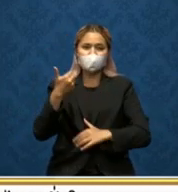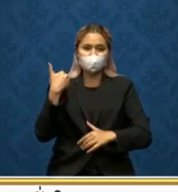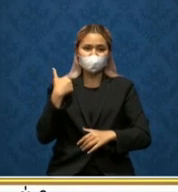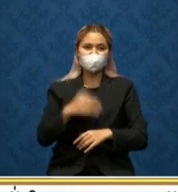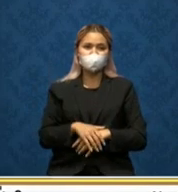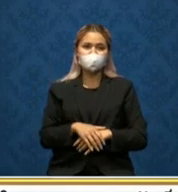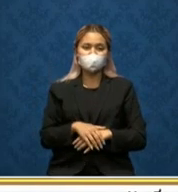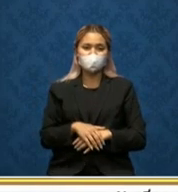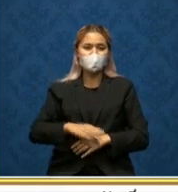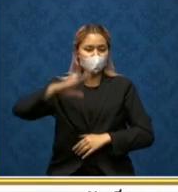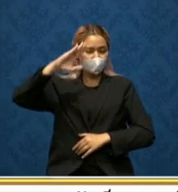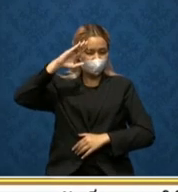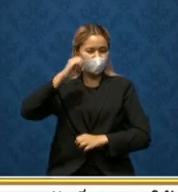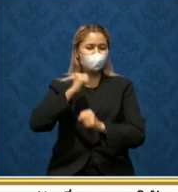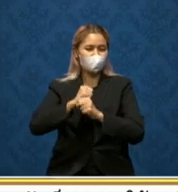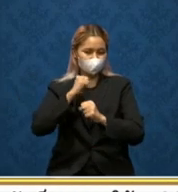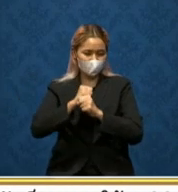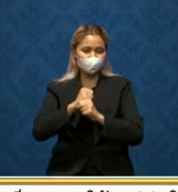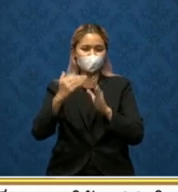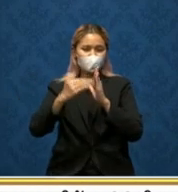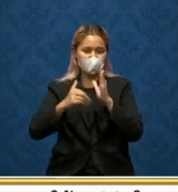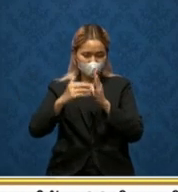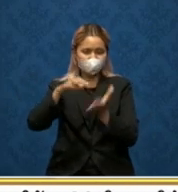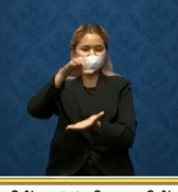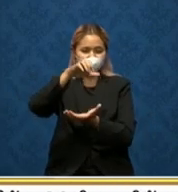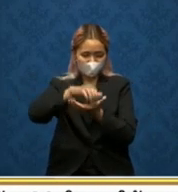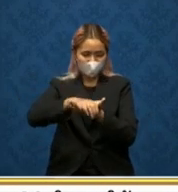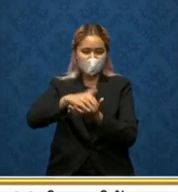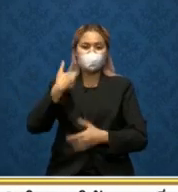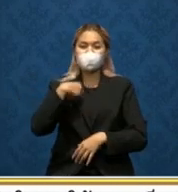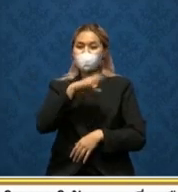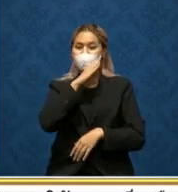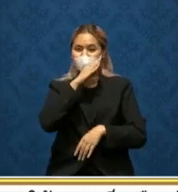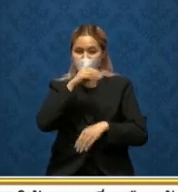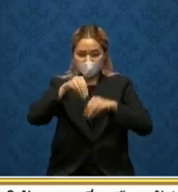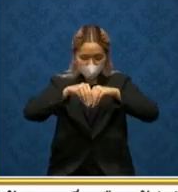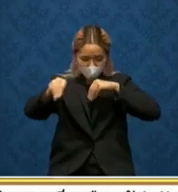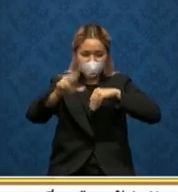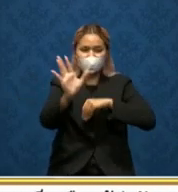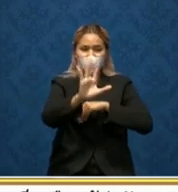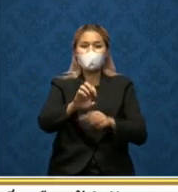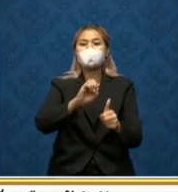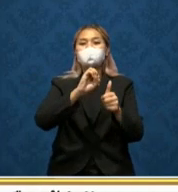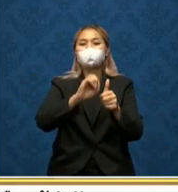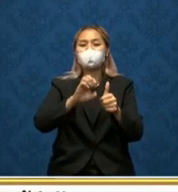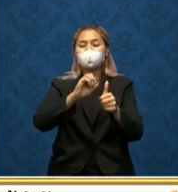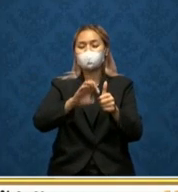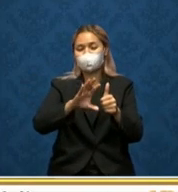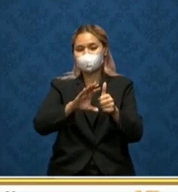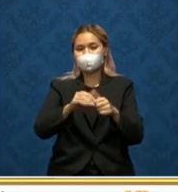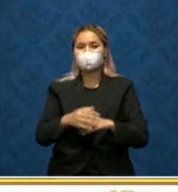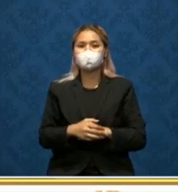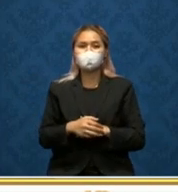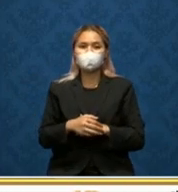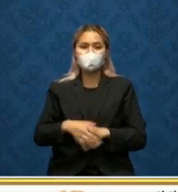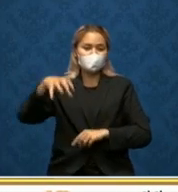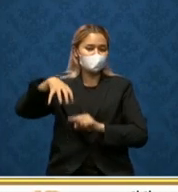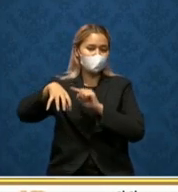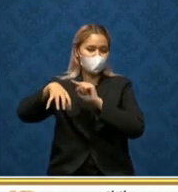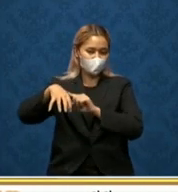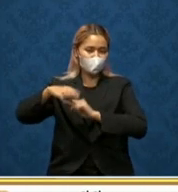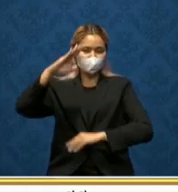ทำธุรกจกเวดดิ้ด้วยท่านไหนอยากแต่งงานนะครับถ้าไม่อยากไปไกลอยู่ในเมืองผมก็แนะนำที่นี่ครับสโมสรกองทับกอันนี้สุดหรูครับ